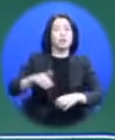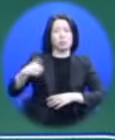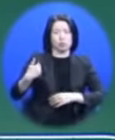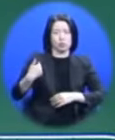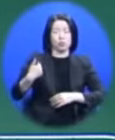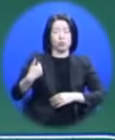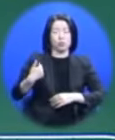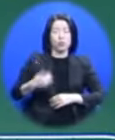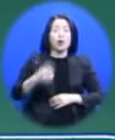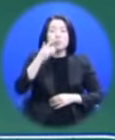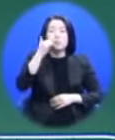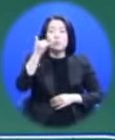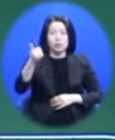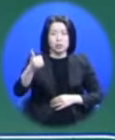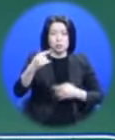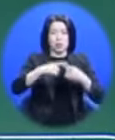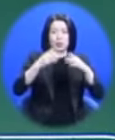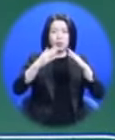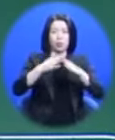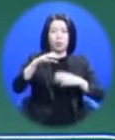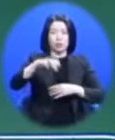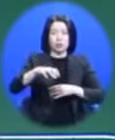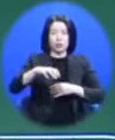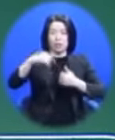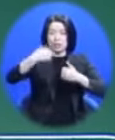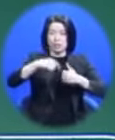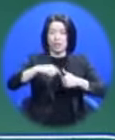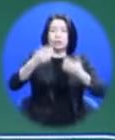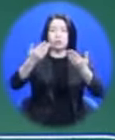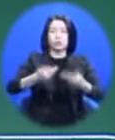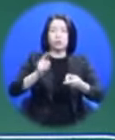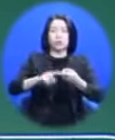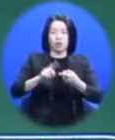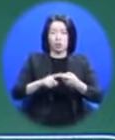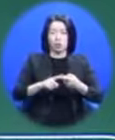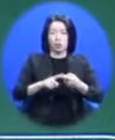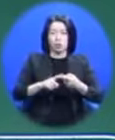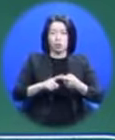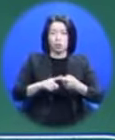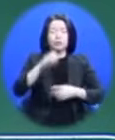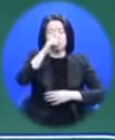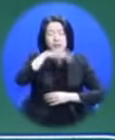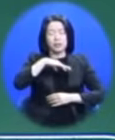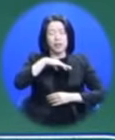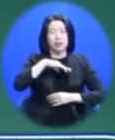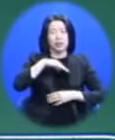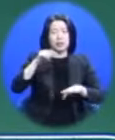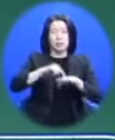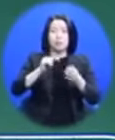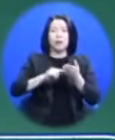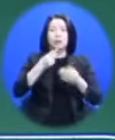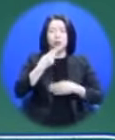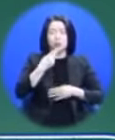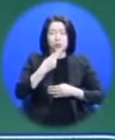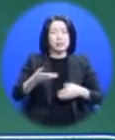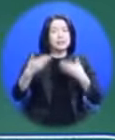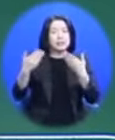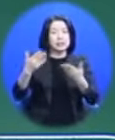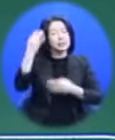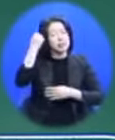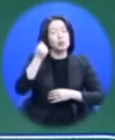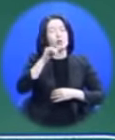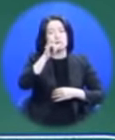교회에서 첫 열매 드려야 된다고 하니까 그저 하나님 앞에 드렸던 기억도 납니다.